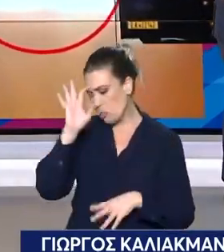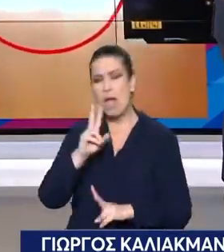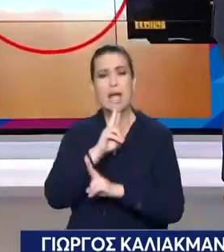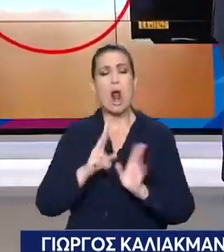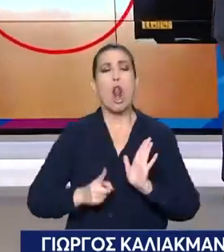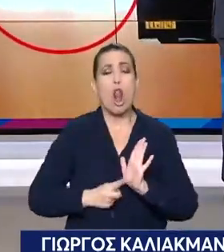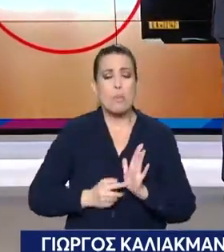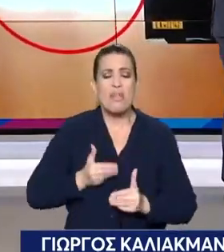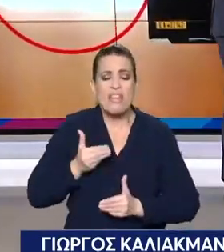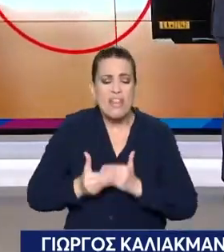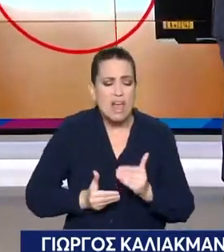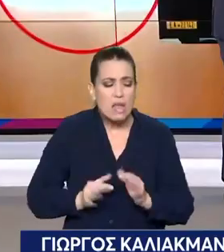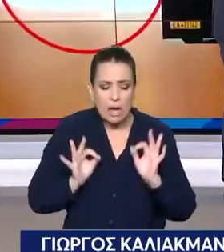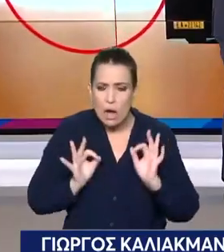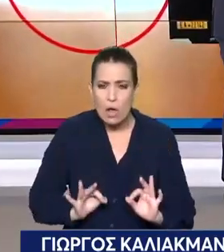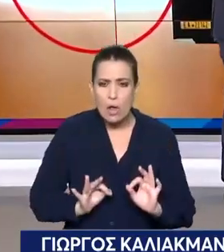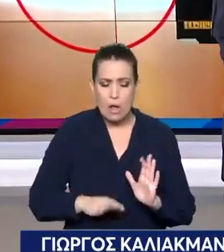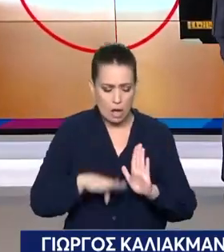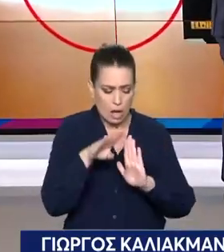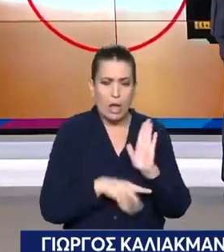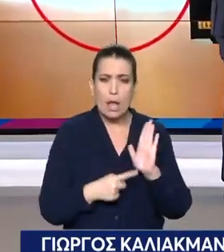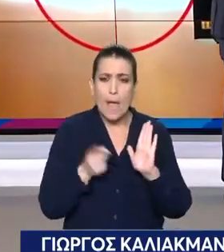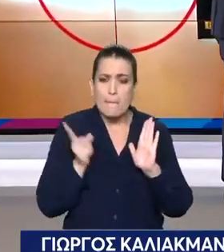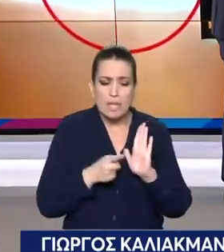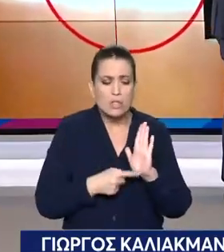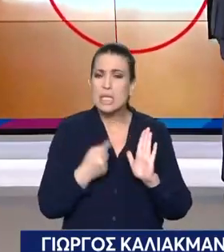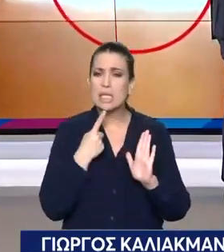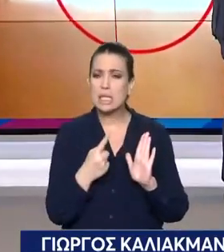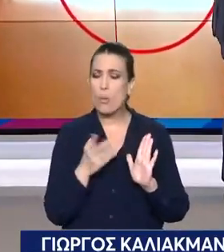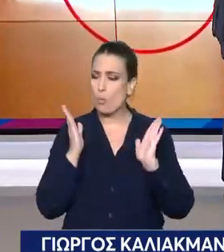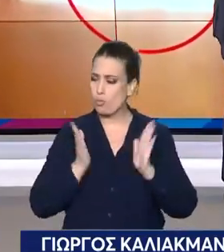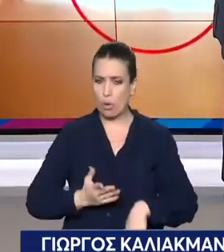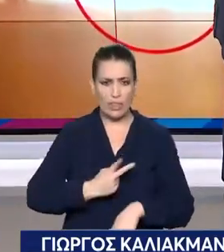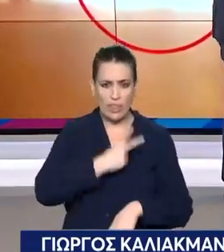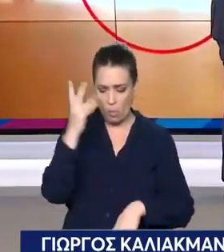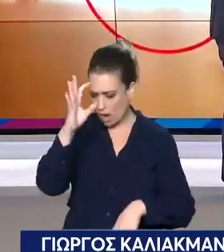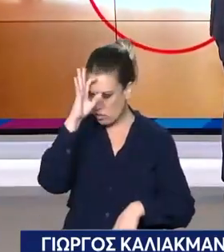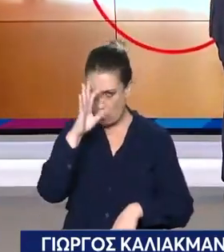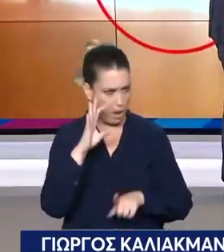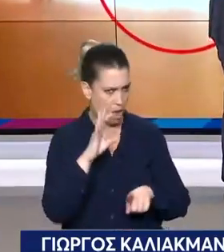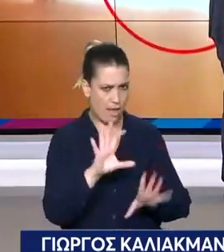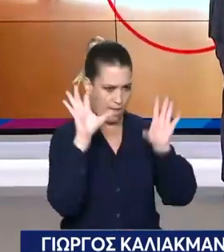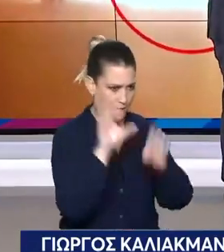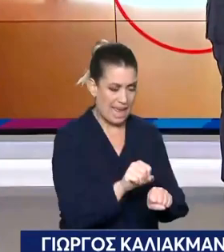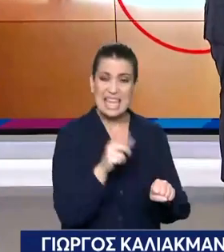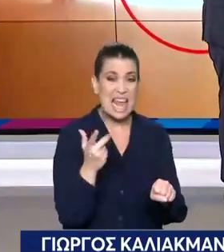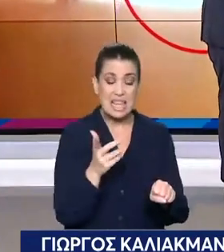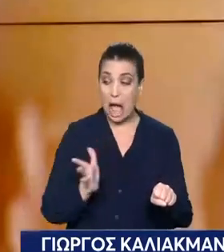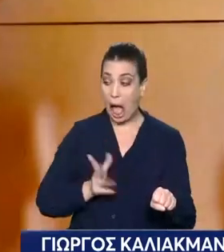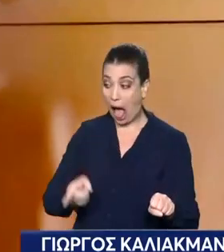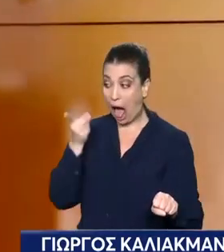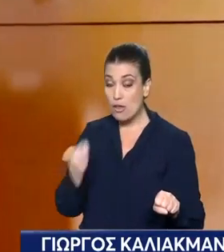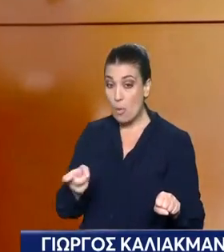νόμιμη ενέργεια που προβλέπεται από την ποινική δικονομία. Γίνεται προσαγωγή και έρευνα ενός απόπειρα ανθρωποκτονίας που θέλω να